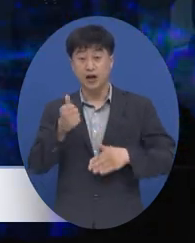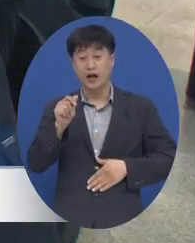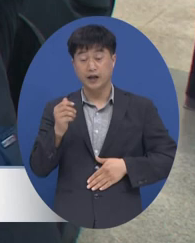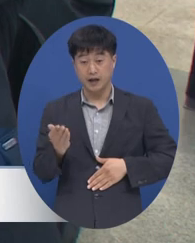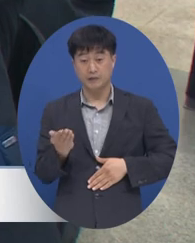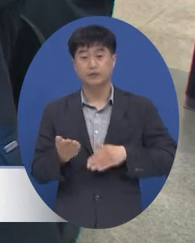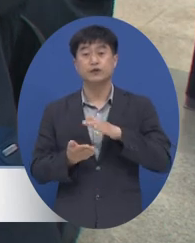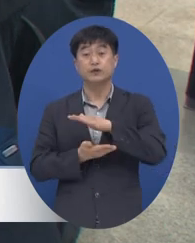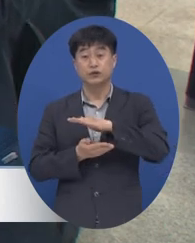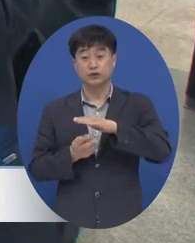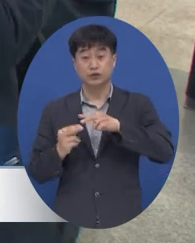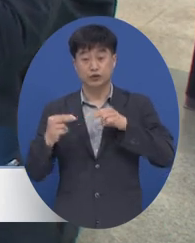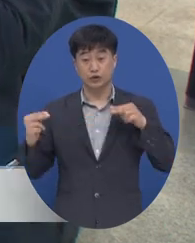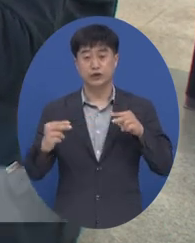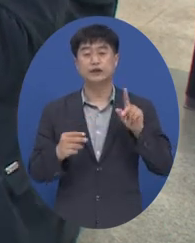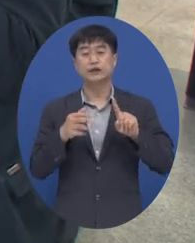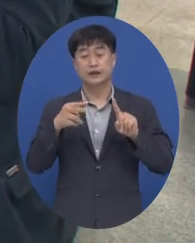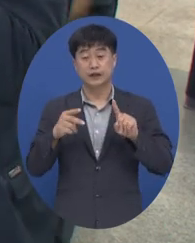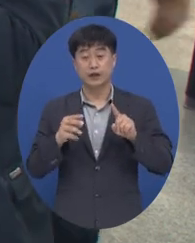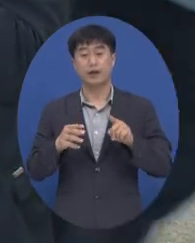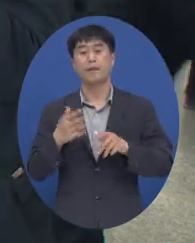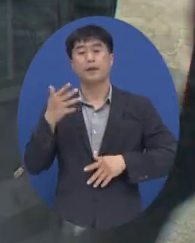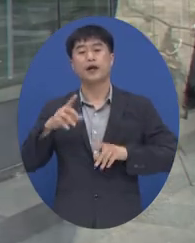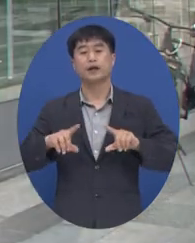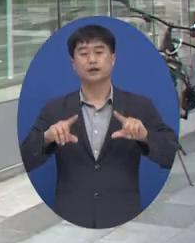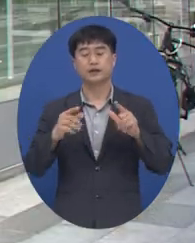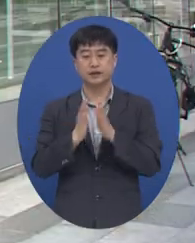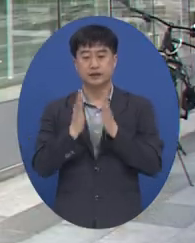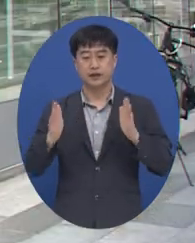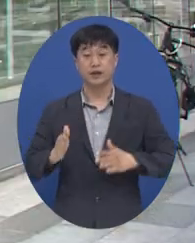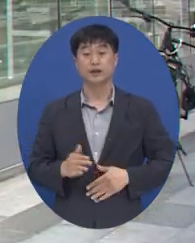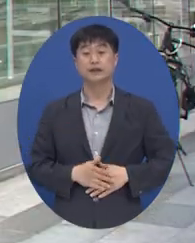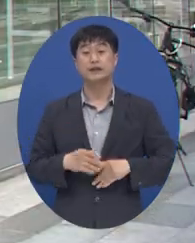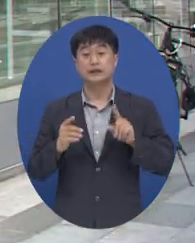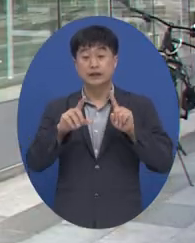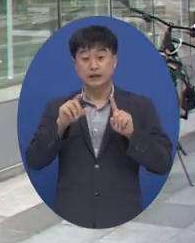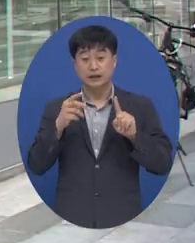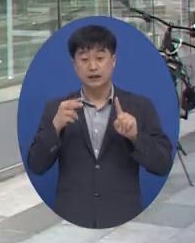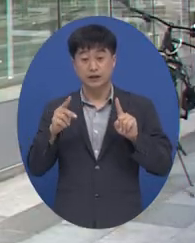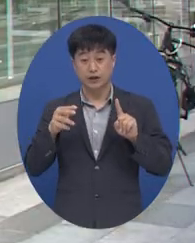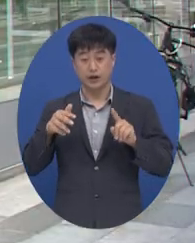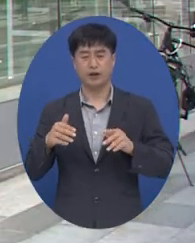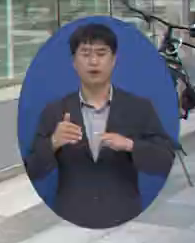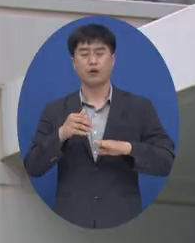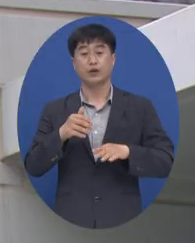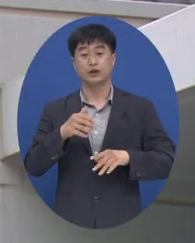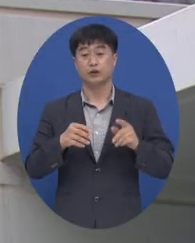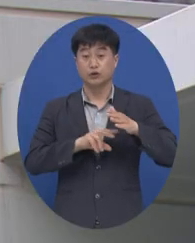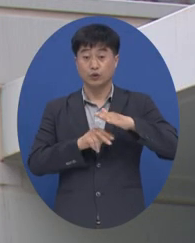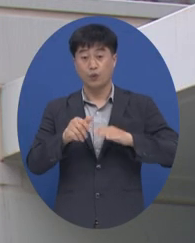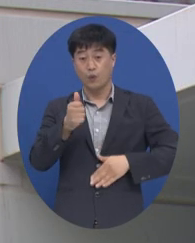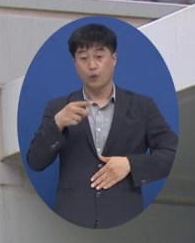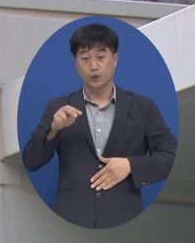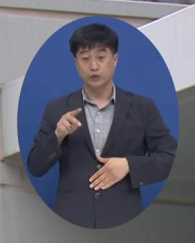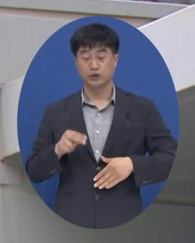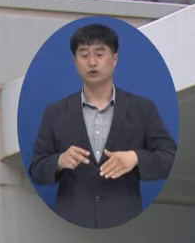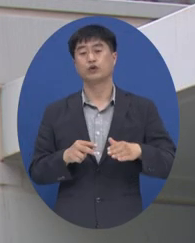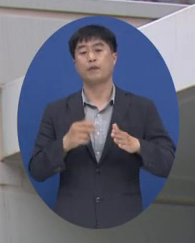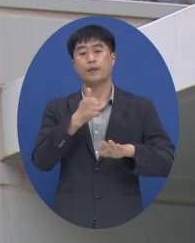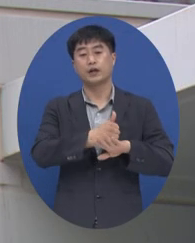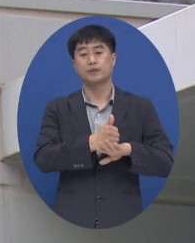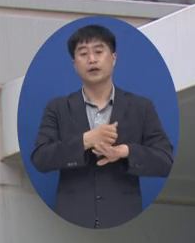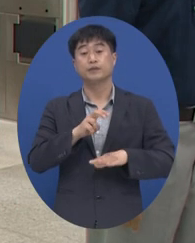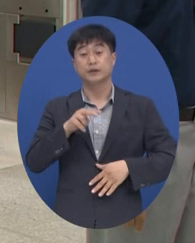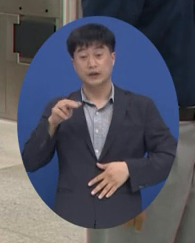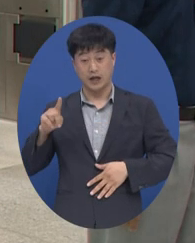지하철 하남선 1단계 구간의 운행이 8일부터 시작됩니다. 하남선 1단계 구간은 지하철 5호선 종착역인 상일동역에서